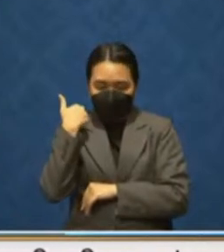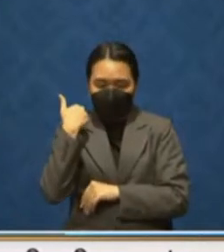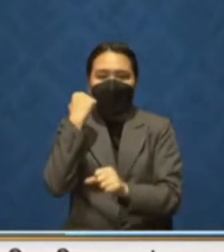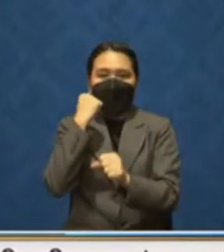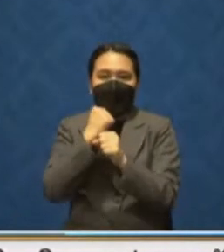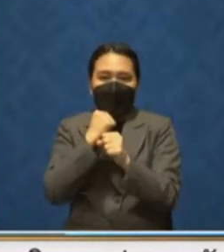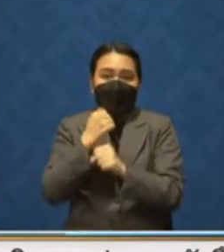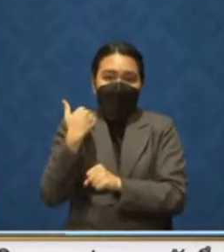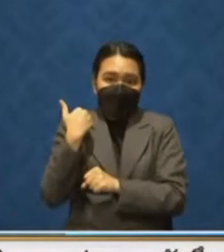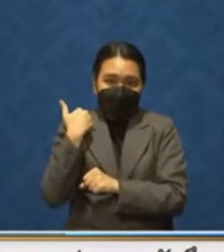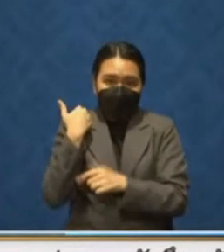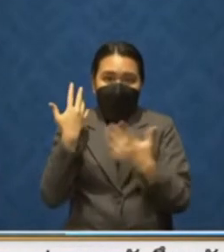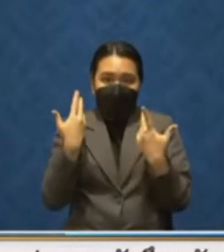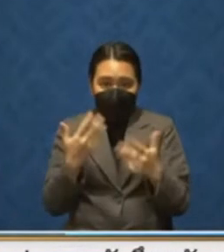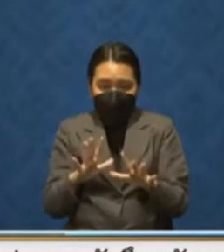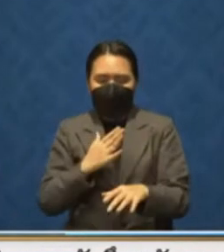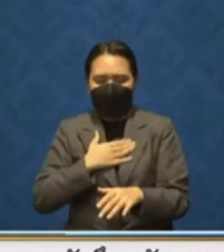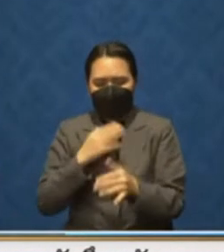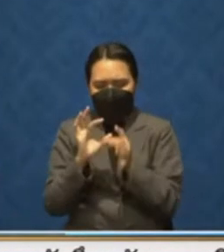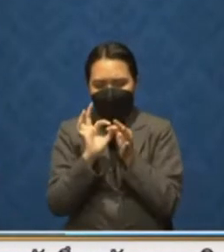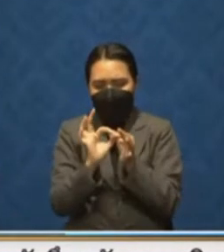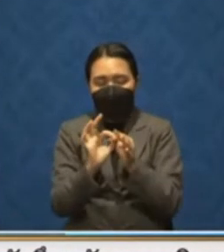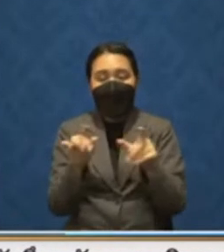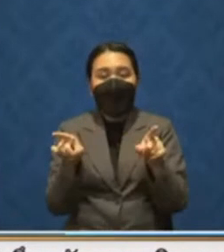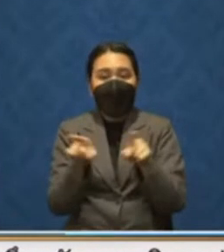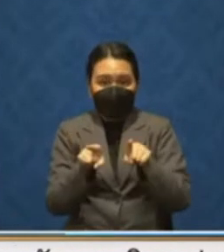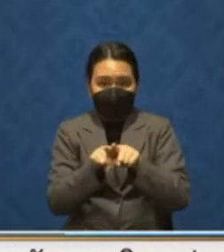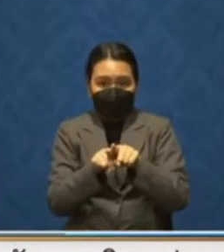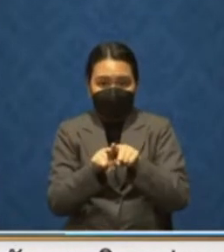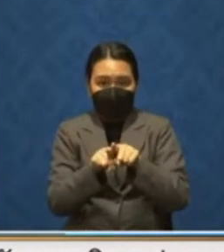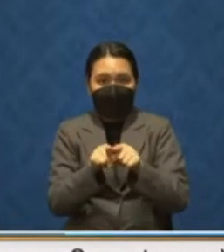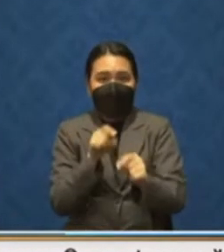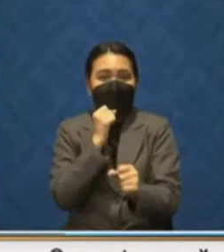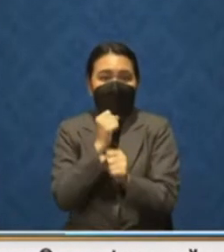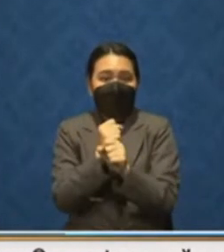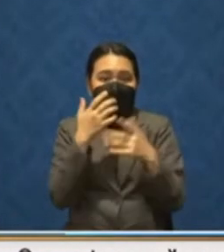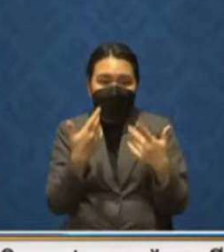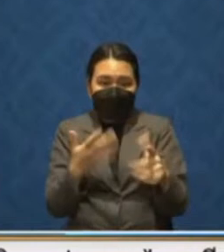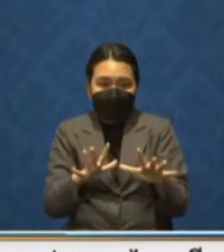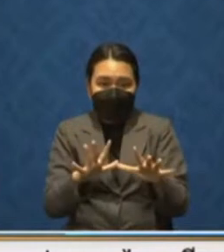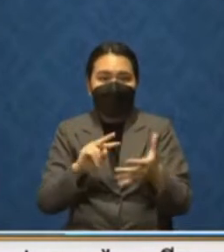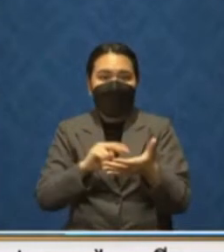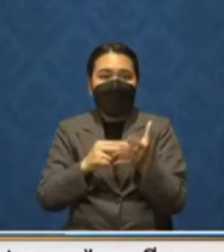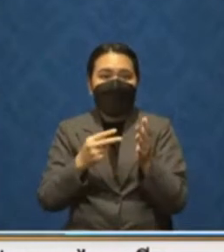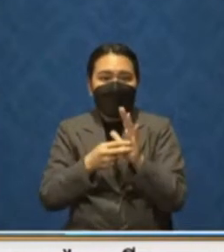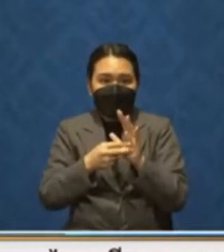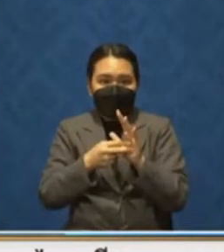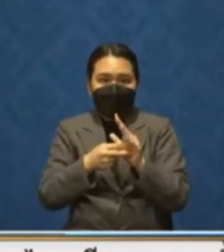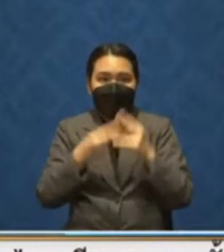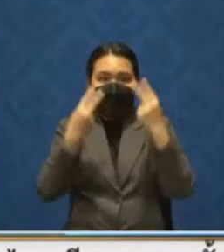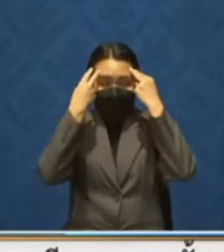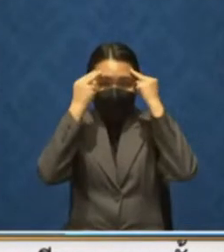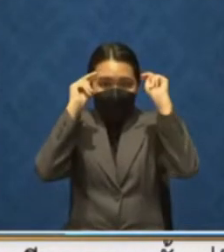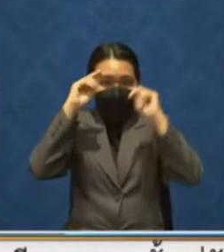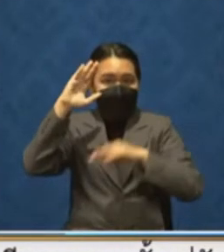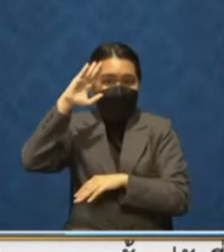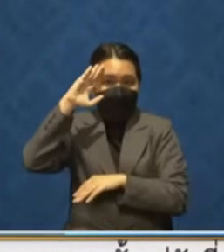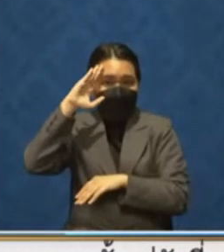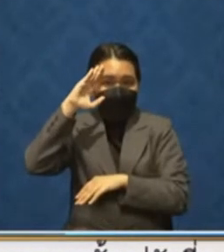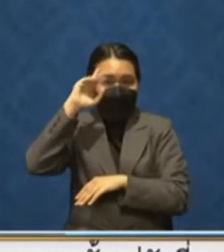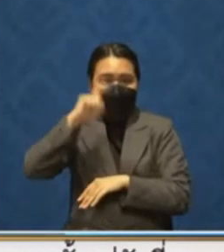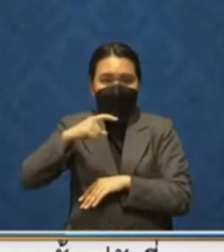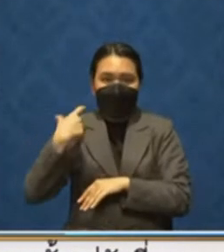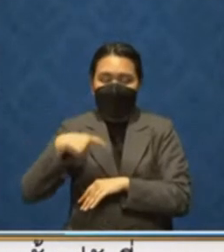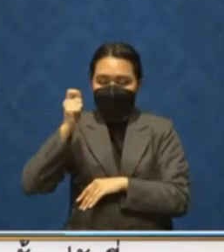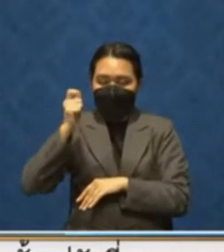คำนวณแล้วกันครับว่าการกระทำแบบนี้จะทำให้เด็กประยุทธ์ต้องขึ้นศาลโลกภายในอีกสิบปีแล้วก็